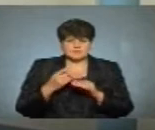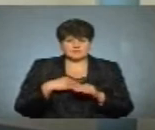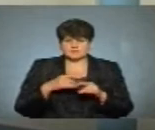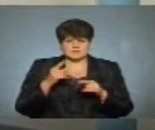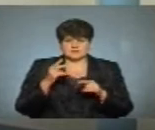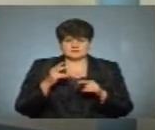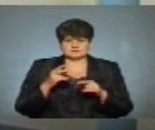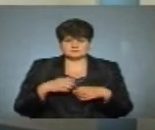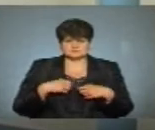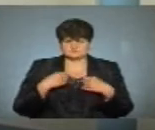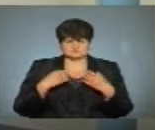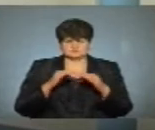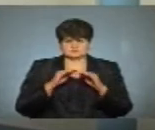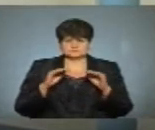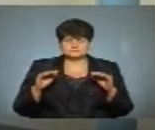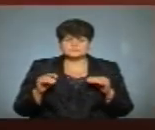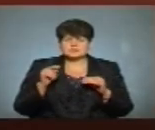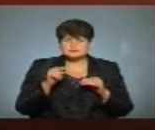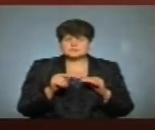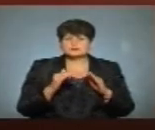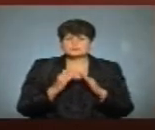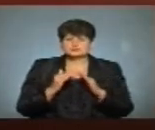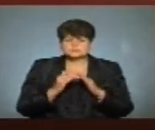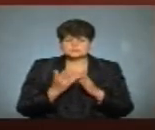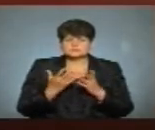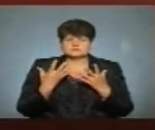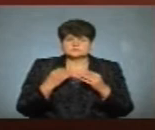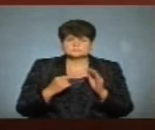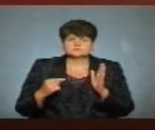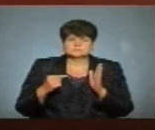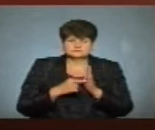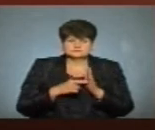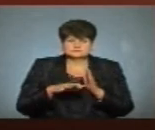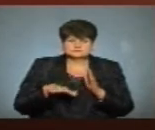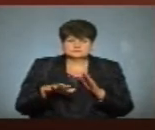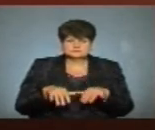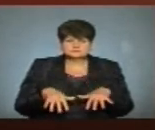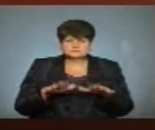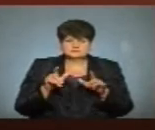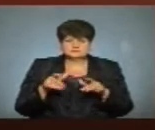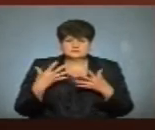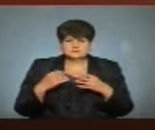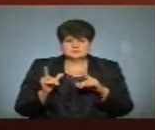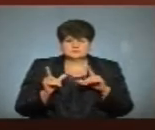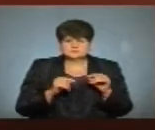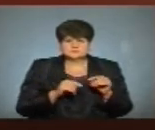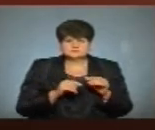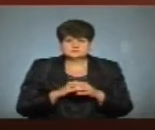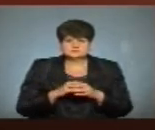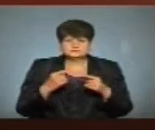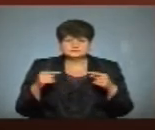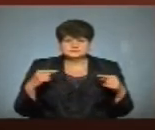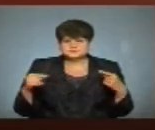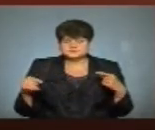критичний рівень. З тих будівель, які вони вже попали в зону підтоплення, люди евакуйовані. В